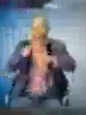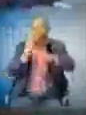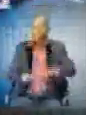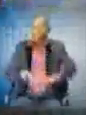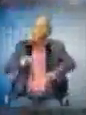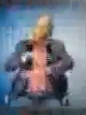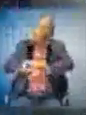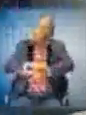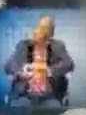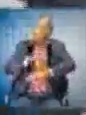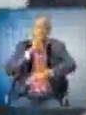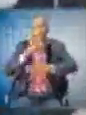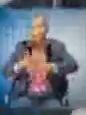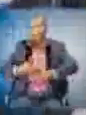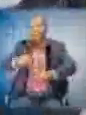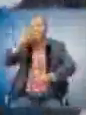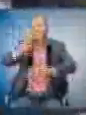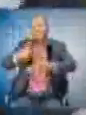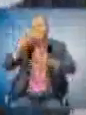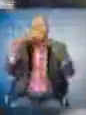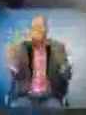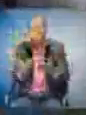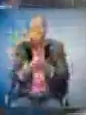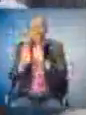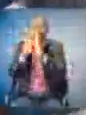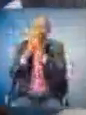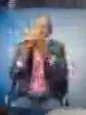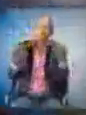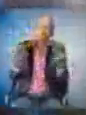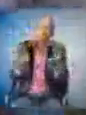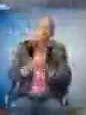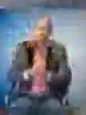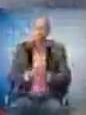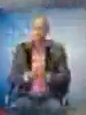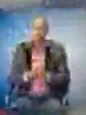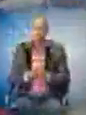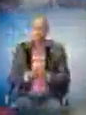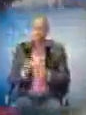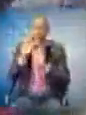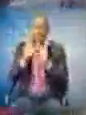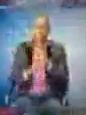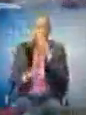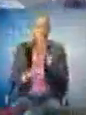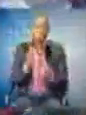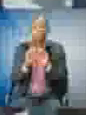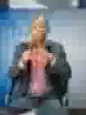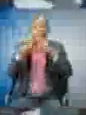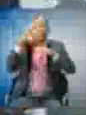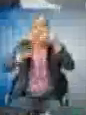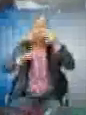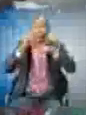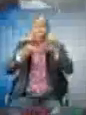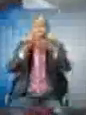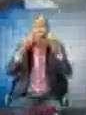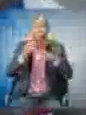Tuko nekala chini, akuna mapenetre, akuna milango. Tuko nasigilizana. code minière a sema kama unaenda kuyenga fwashi bantu